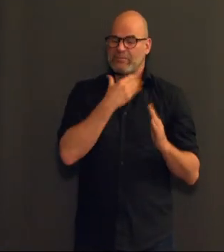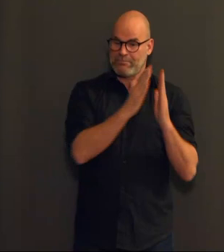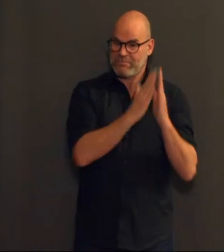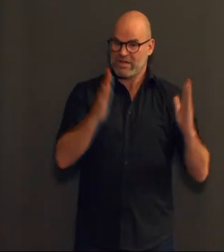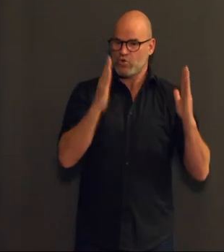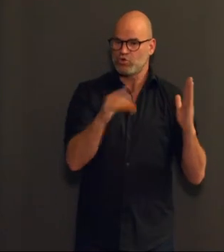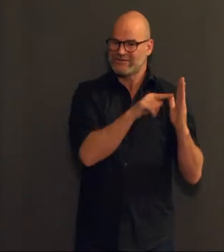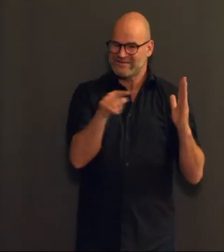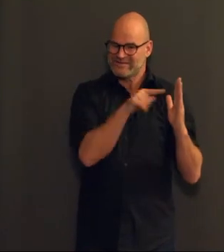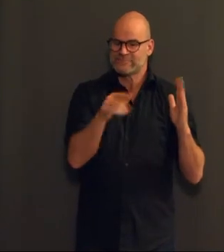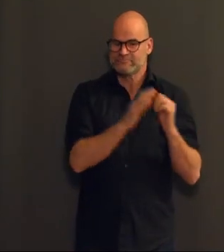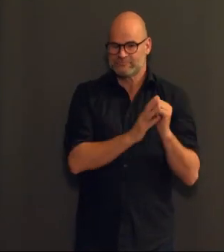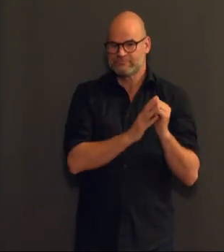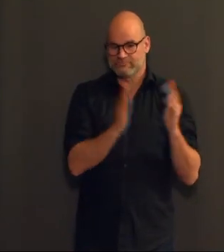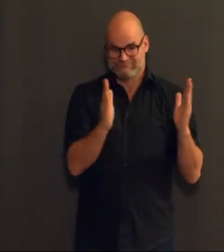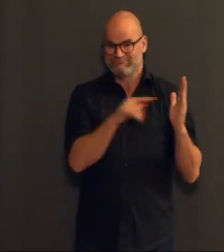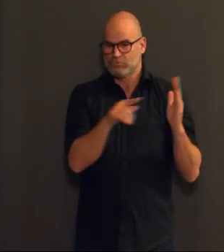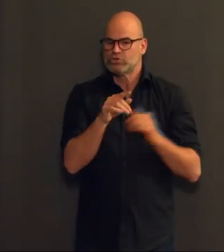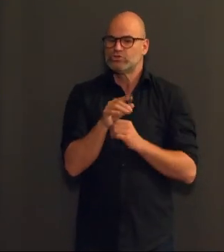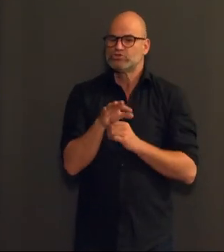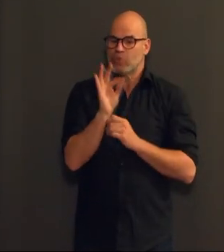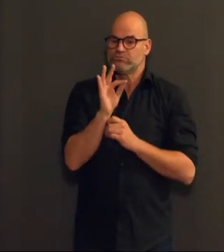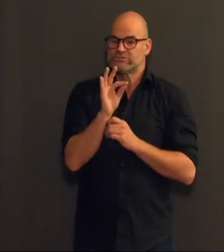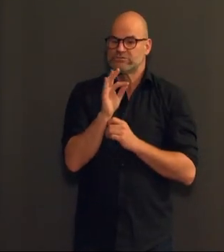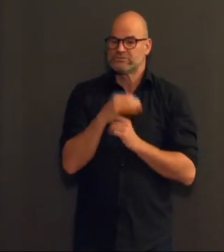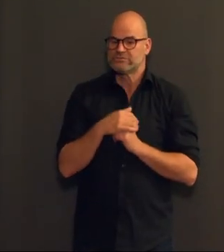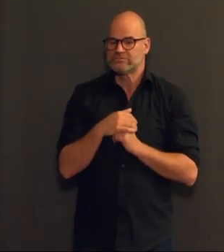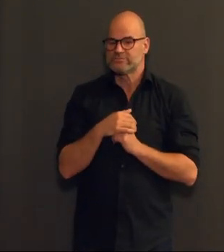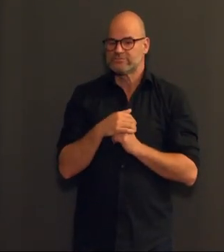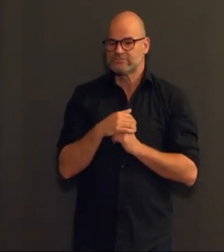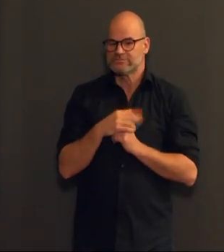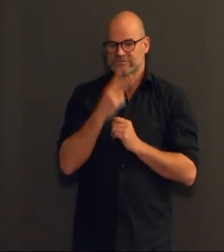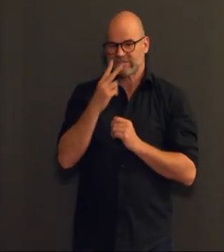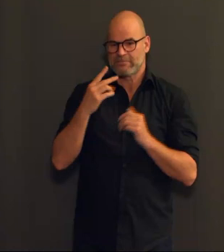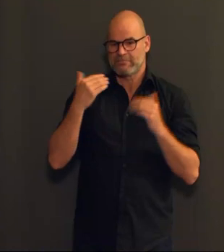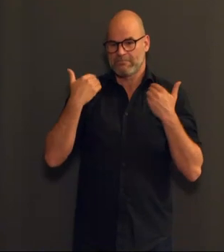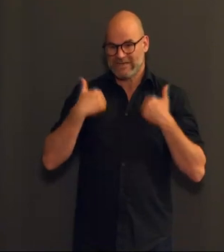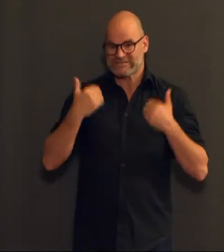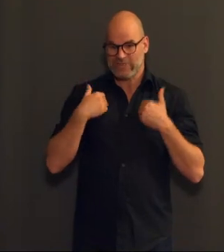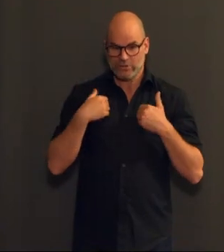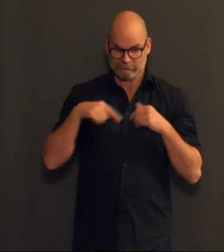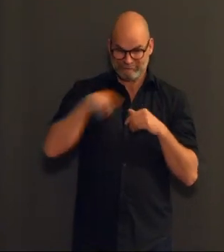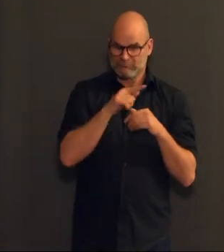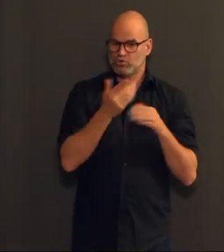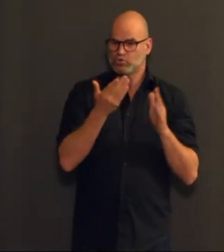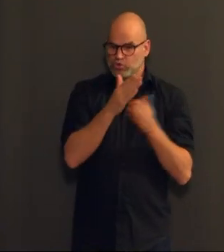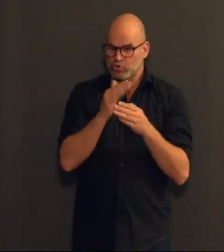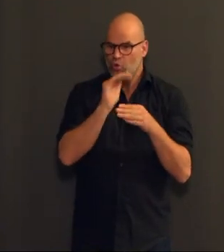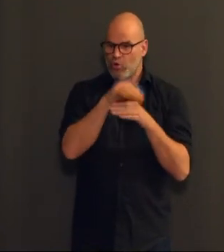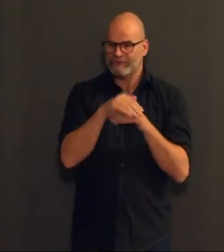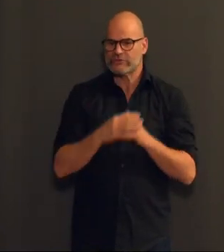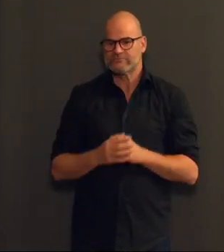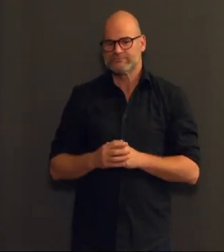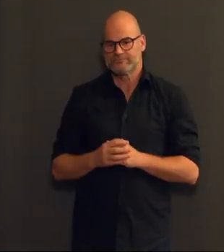altijd. Er zijn griepseizoenen waarbij we geen oversterfte hebben. En er zijn griepseizoenen waarbij die oversterfte kan oplopen tot